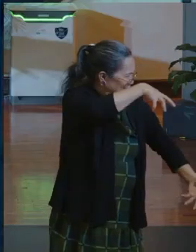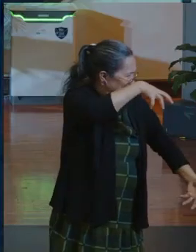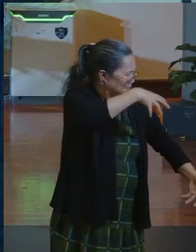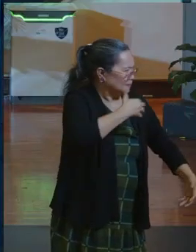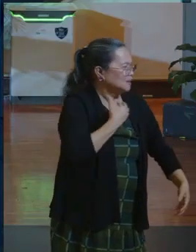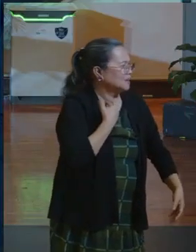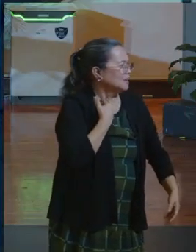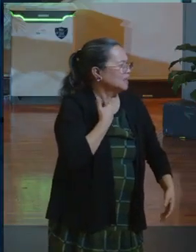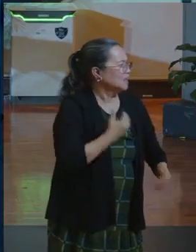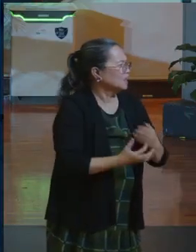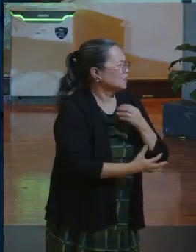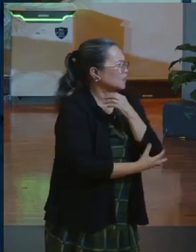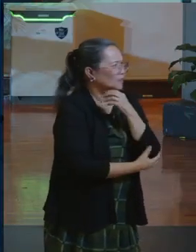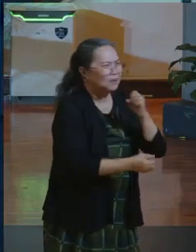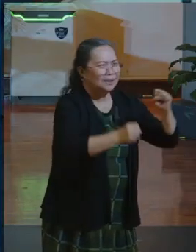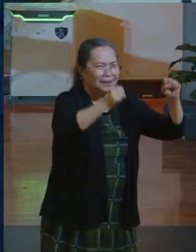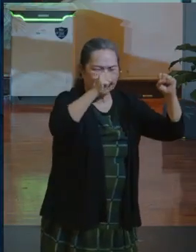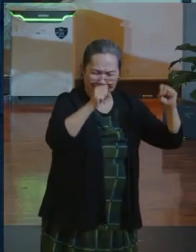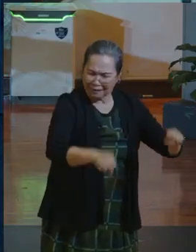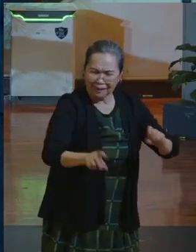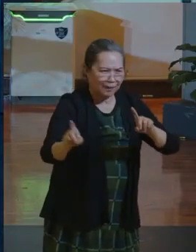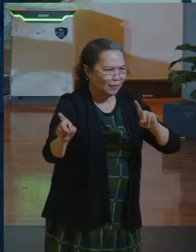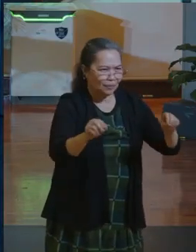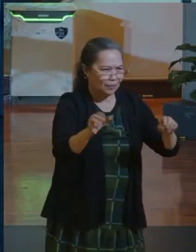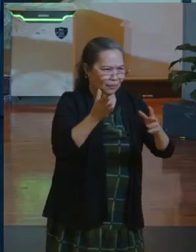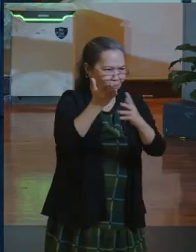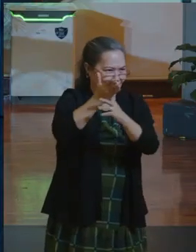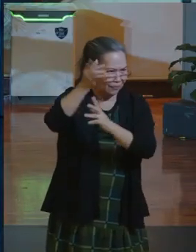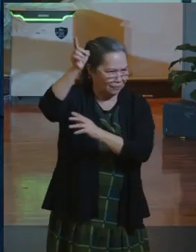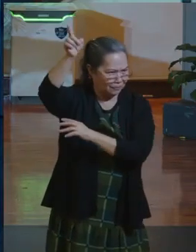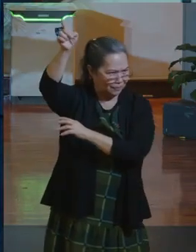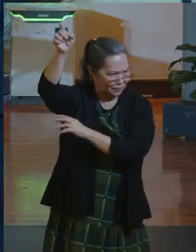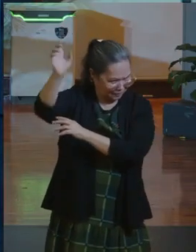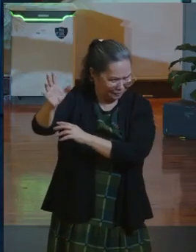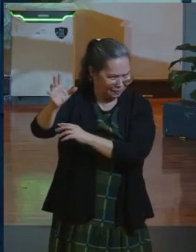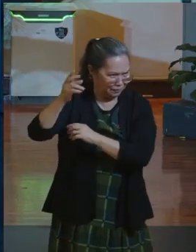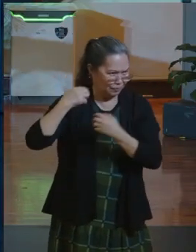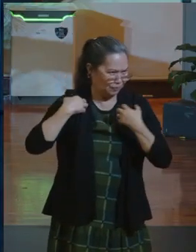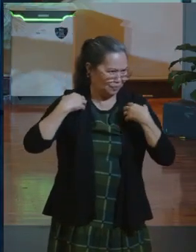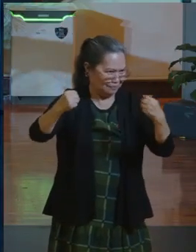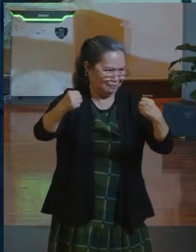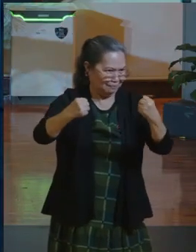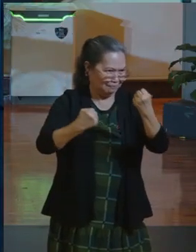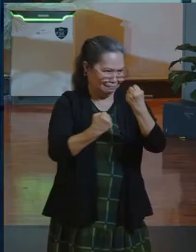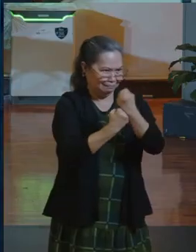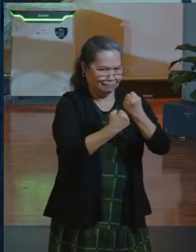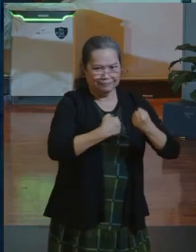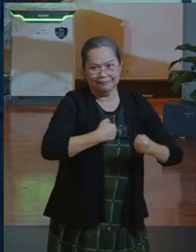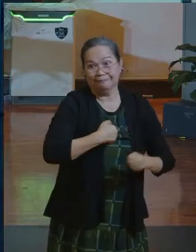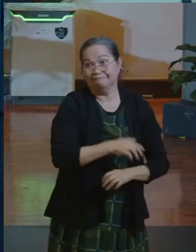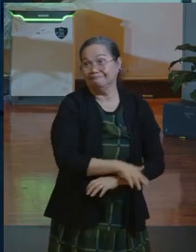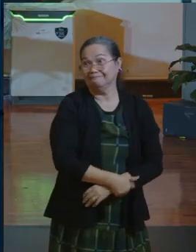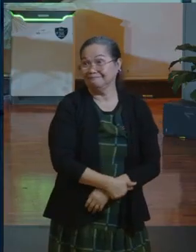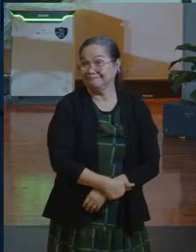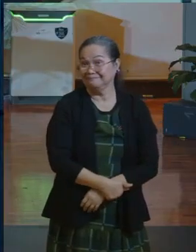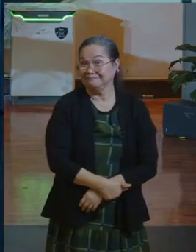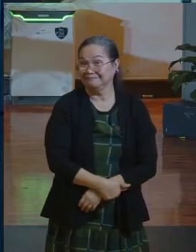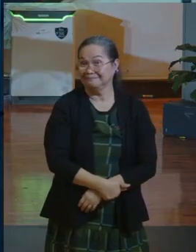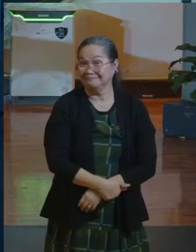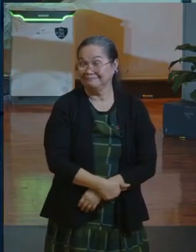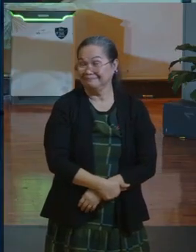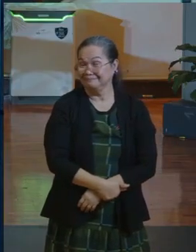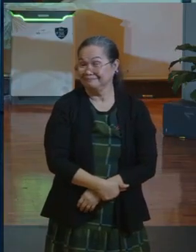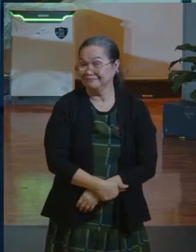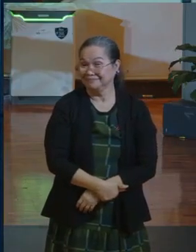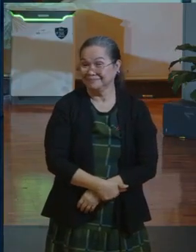need. I can do all things through Him who strengthens me. Yun yung verse na yun na